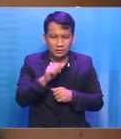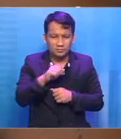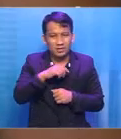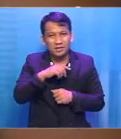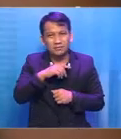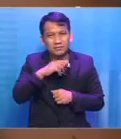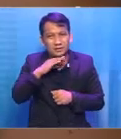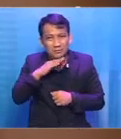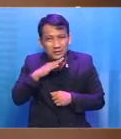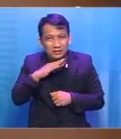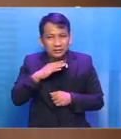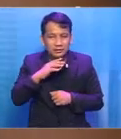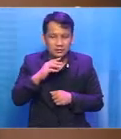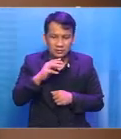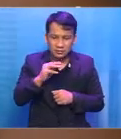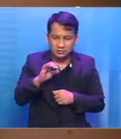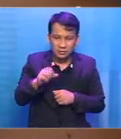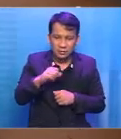antimicrobial,